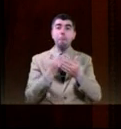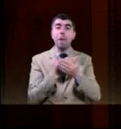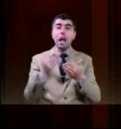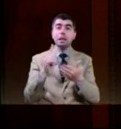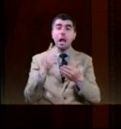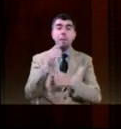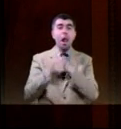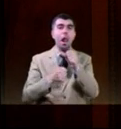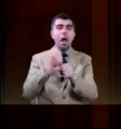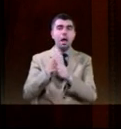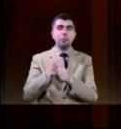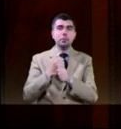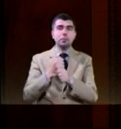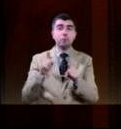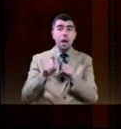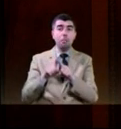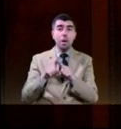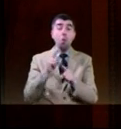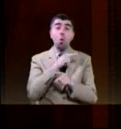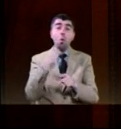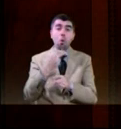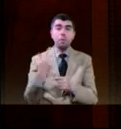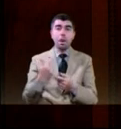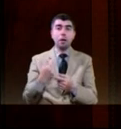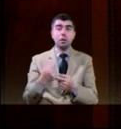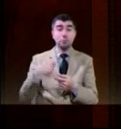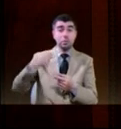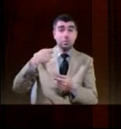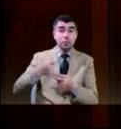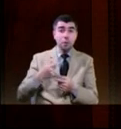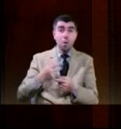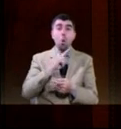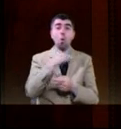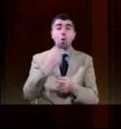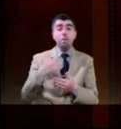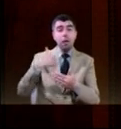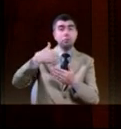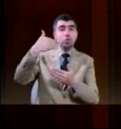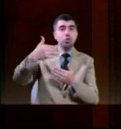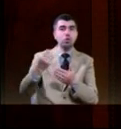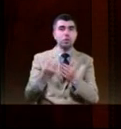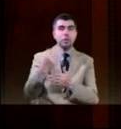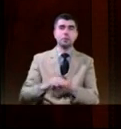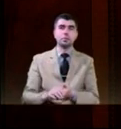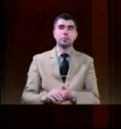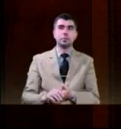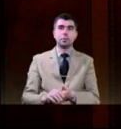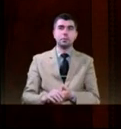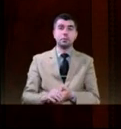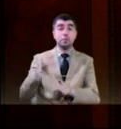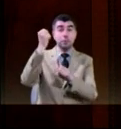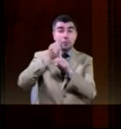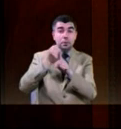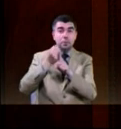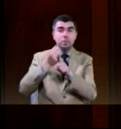تقريبا اللي الدولة غتحملها، غتحملها الدولة في عهد هذه الحكومة وغتحملها في عهد الحكومة اللي هي ما جايه باش يكون هذا الإصلاح